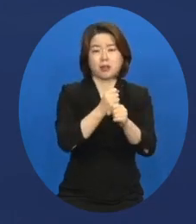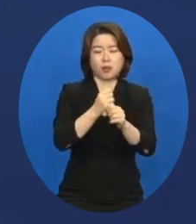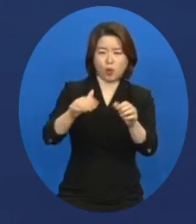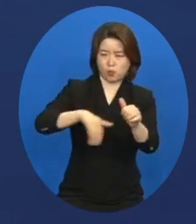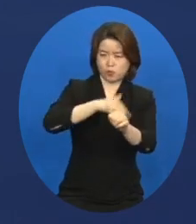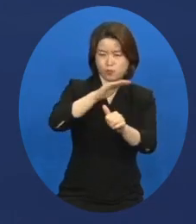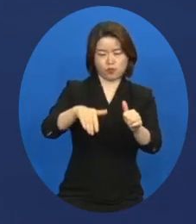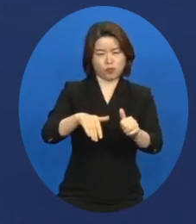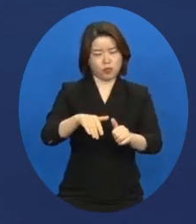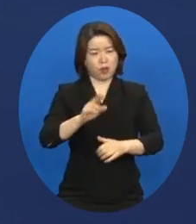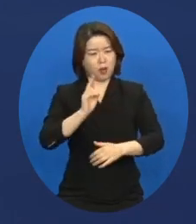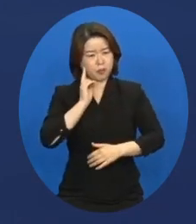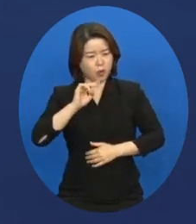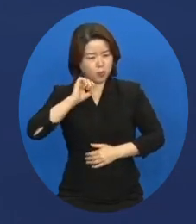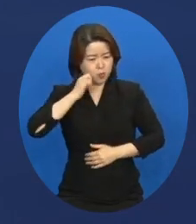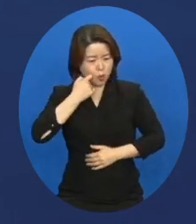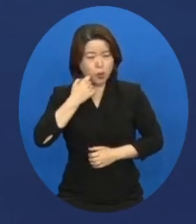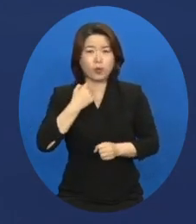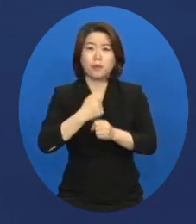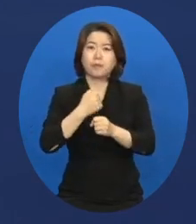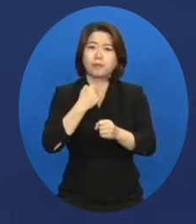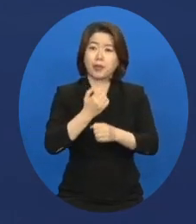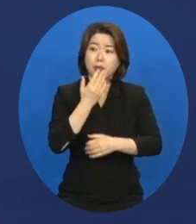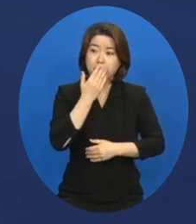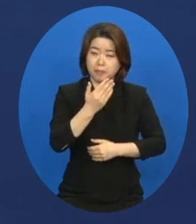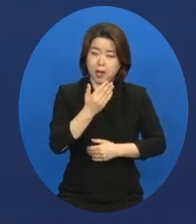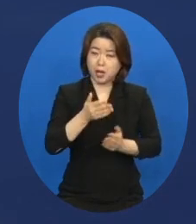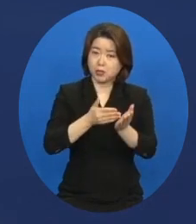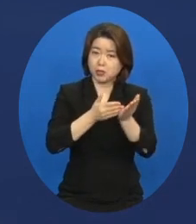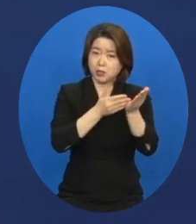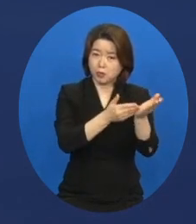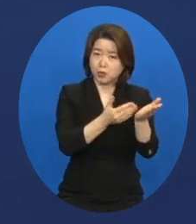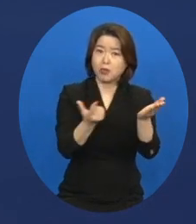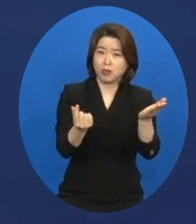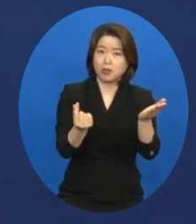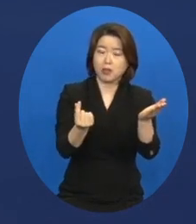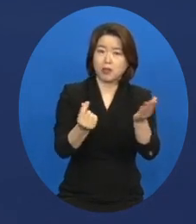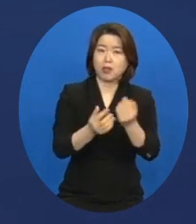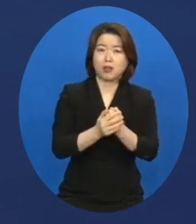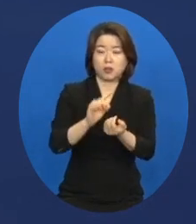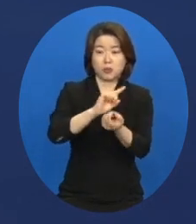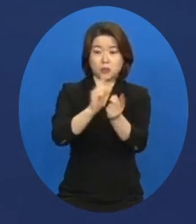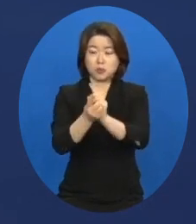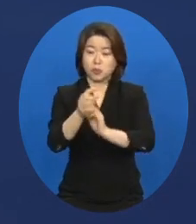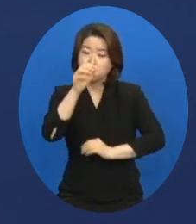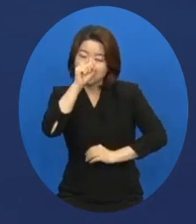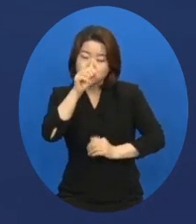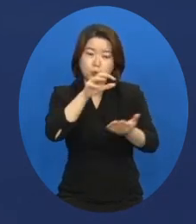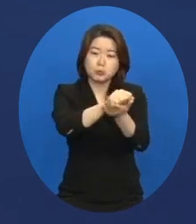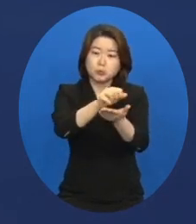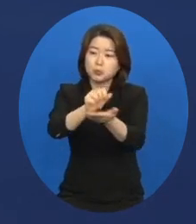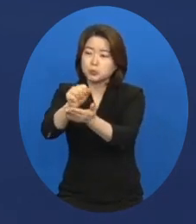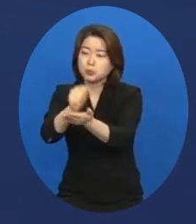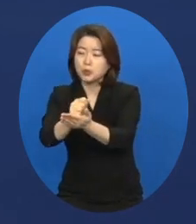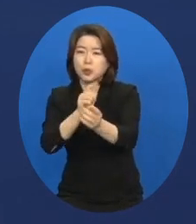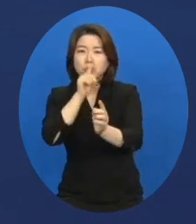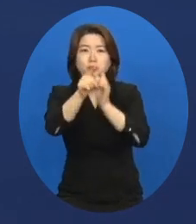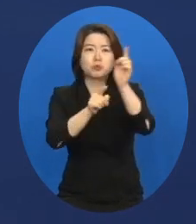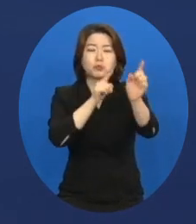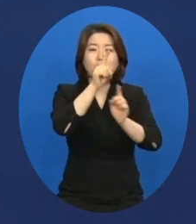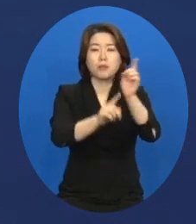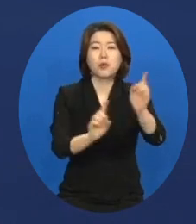분위기가 아주 어렵게 만들 수 있는 요청 같이 보입니다. 서로 좋은 땅을 달라고 요청하면 어떻게